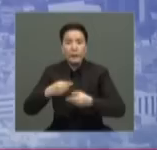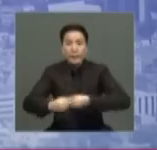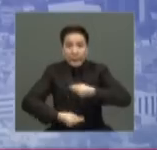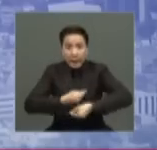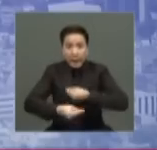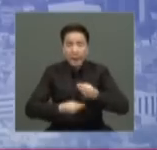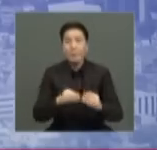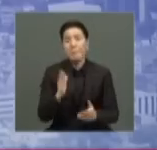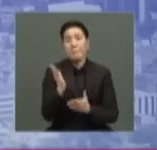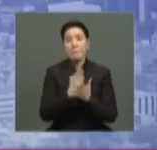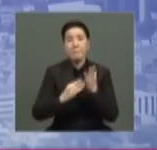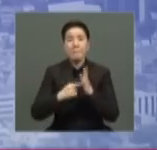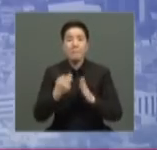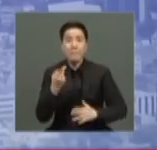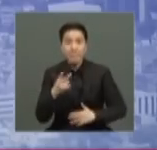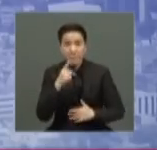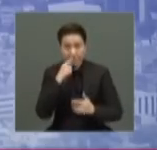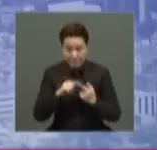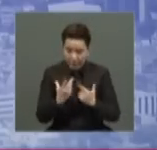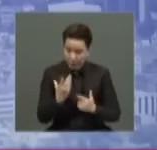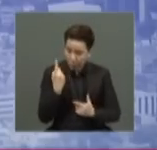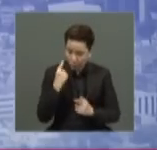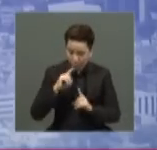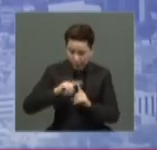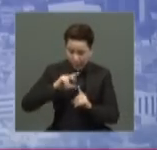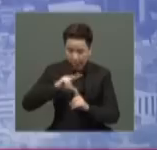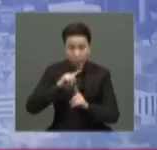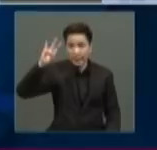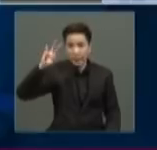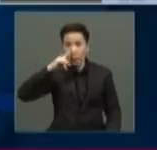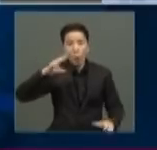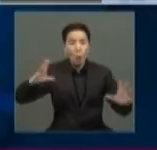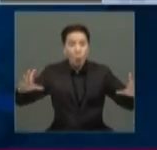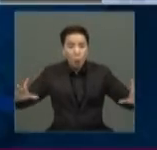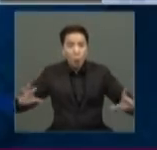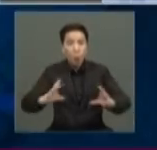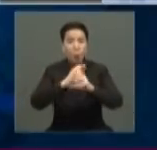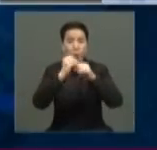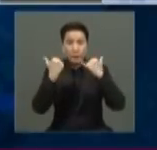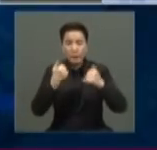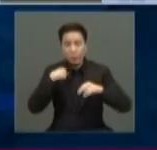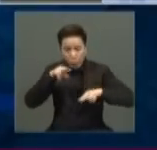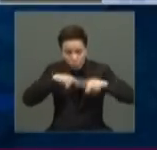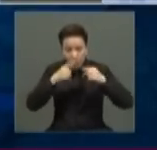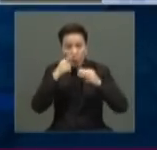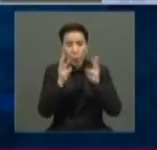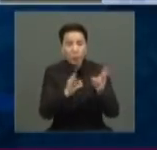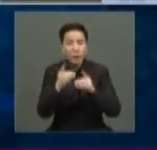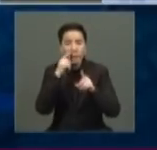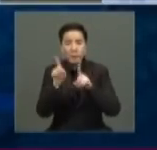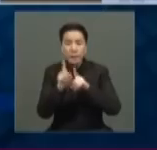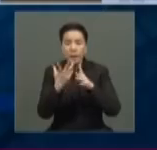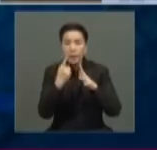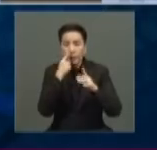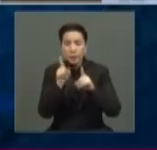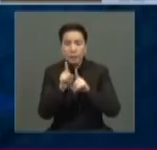ผู้ติดเชื้อจากคลัสเตอร์ตลาดบางแค134คนนะคะใน5จังหวัดเนี่ยหลักๆก็เป็นกรุงเทพนะคะมากถึง107